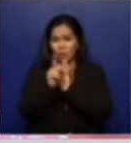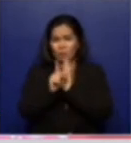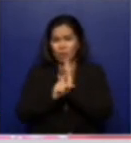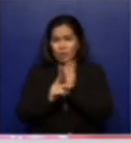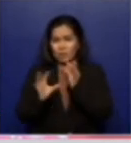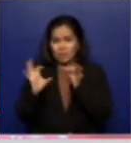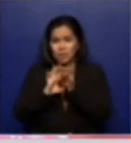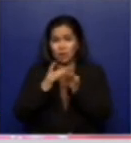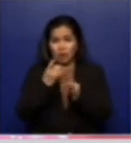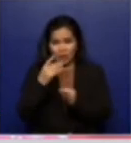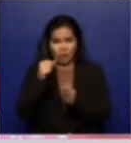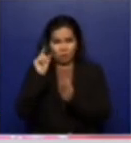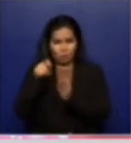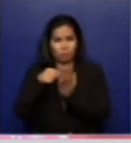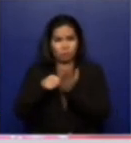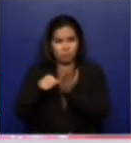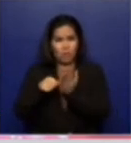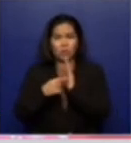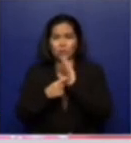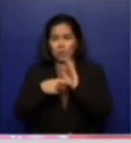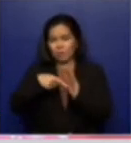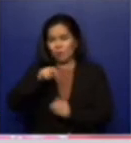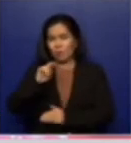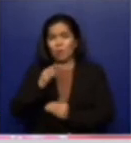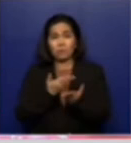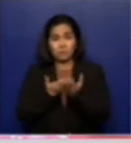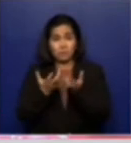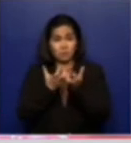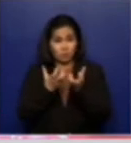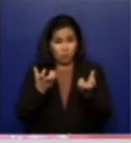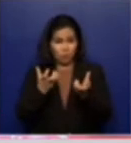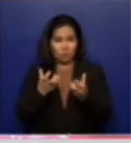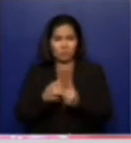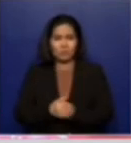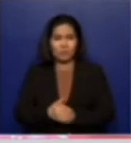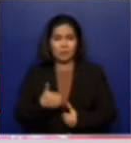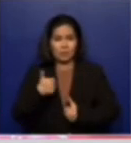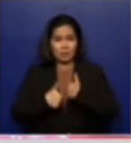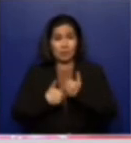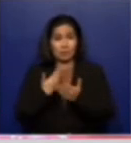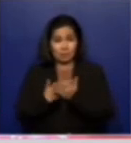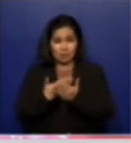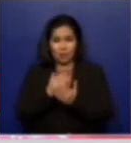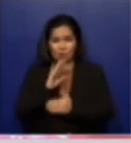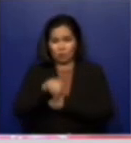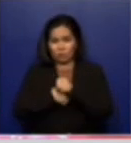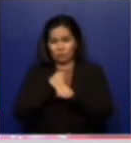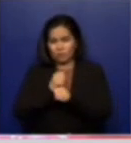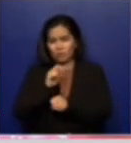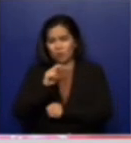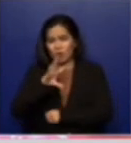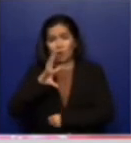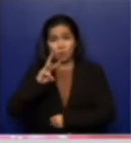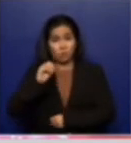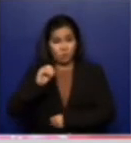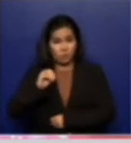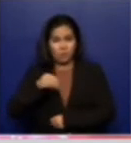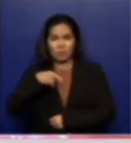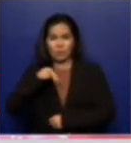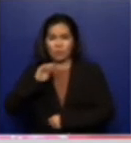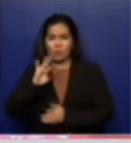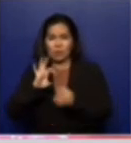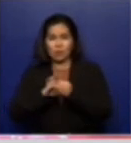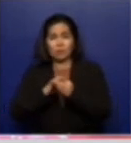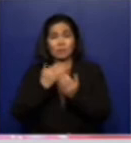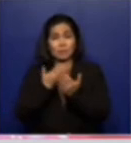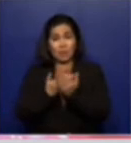บับไม่ว่าจะเป็นพ.ร.บ.จัดซื้อจัดจ้างปี2560หรือพ.ร.บ.ว่าด้วยวินัยการเงิน